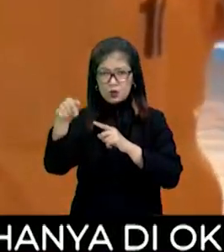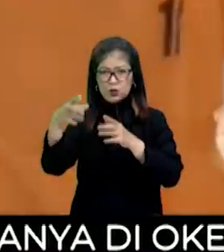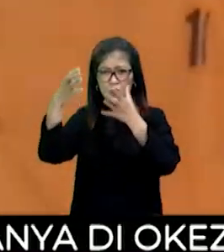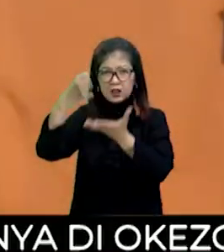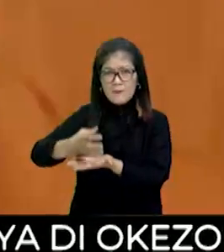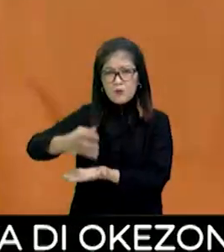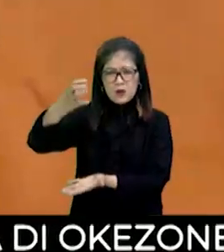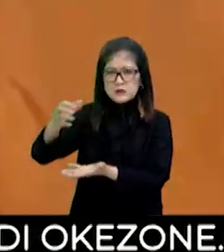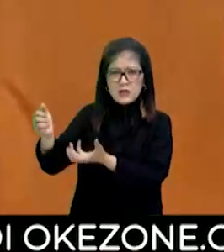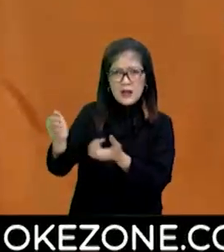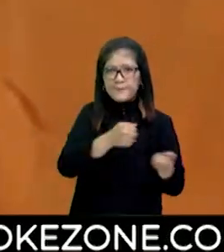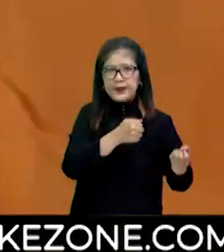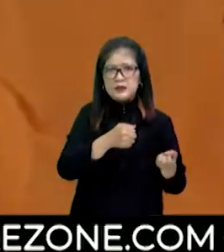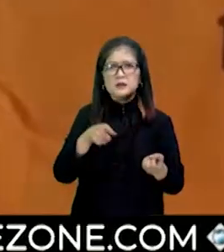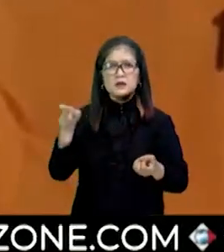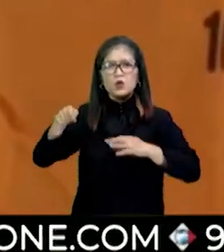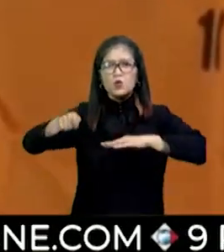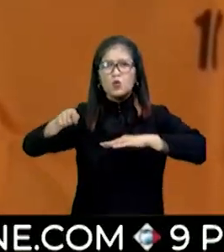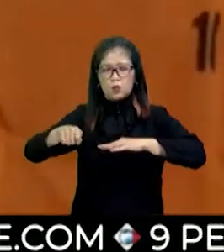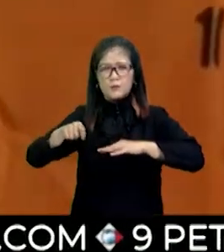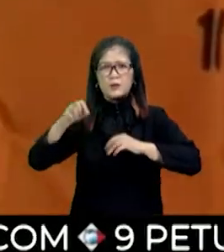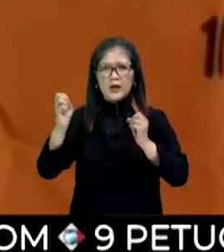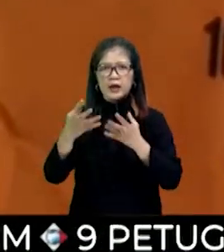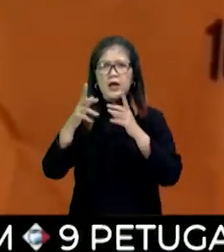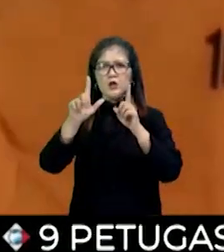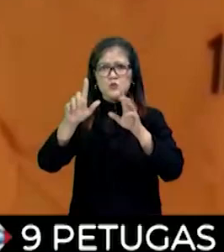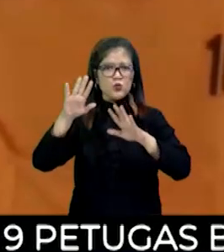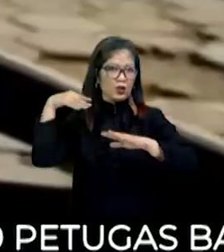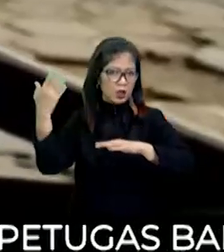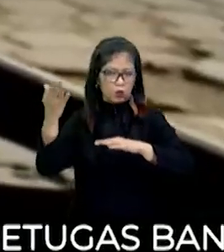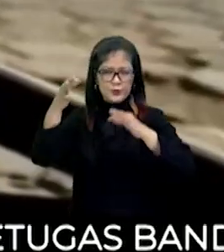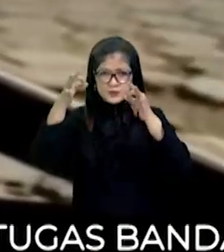dilepas kedua pelaku diancam hukuman tujuh tahun penjara Hai cewek